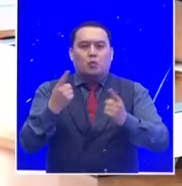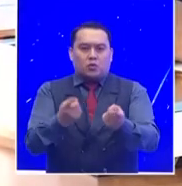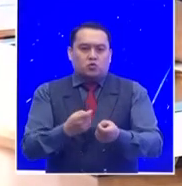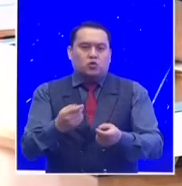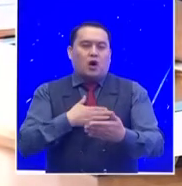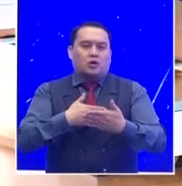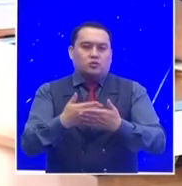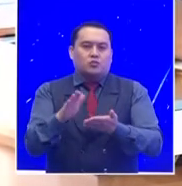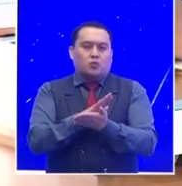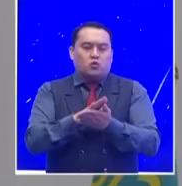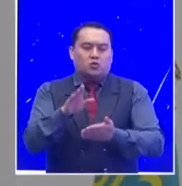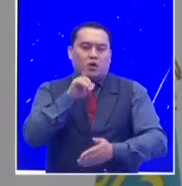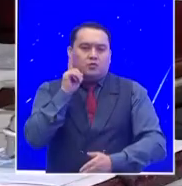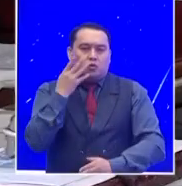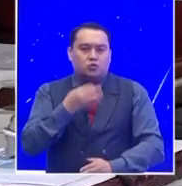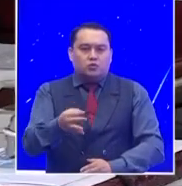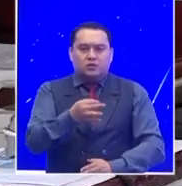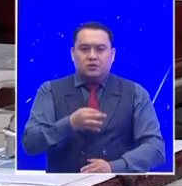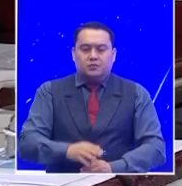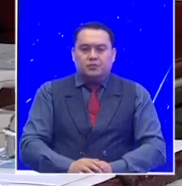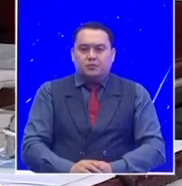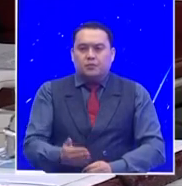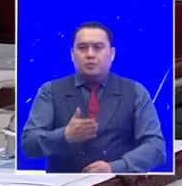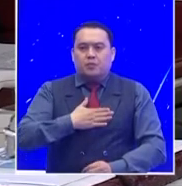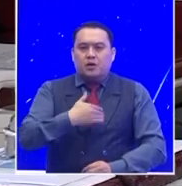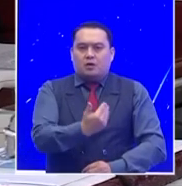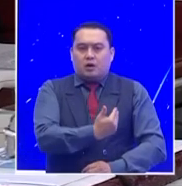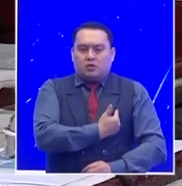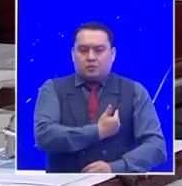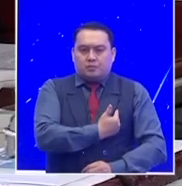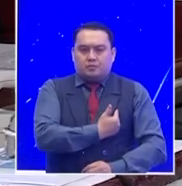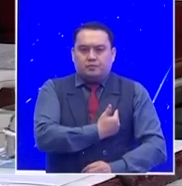привлекут волонтеров ЖИЦУ. Мы хотим